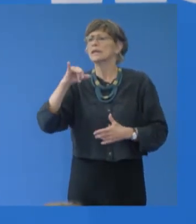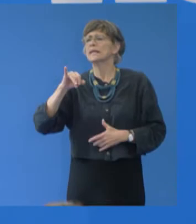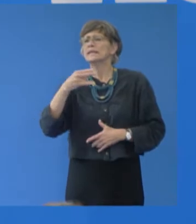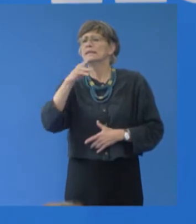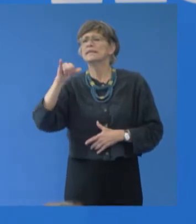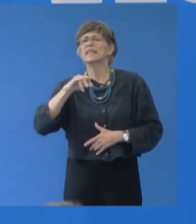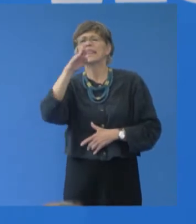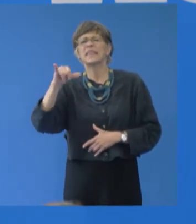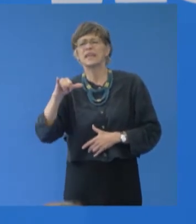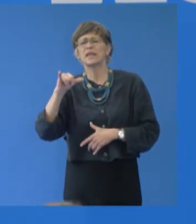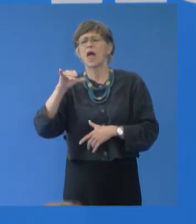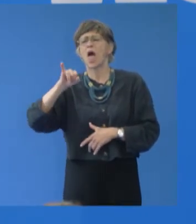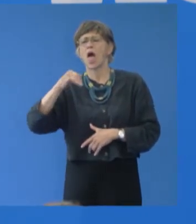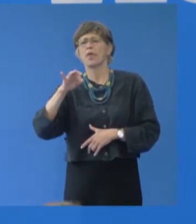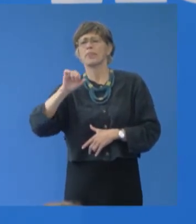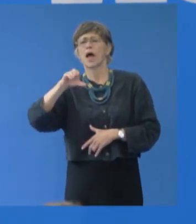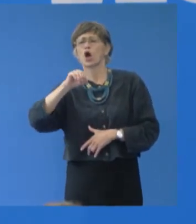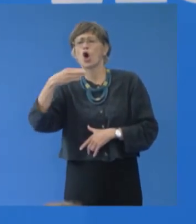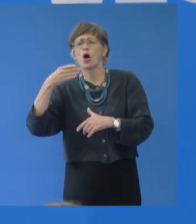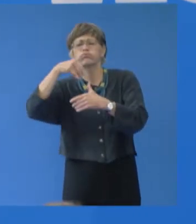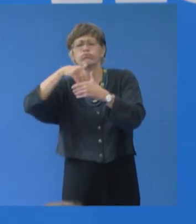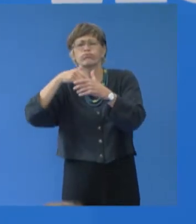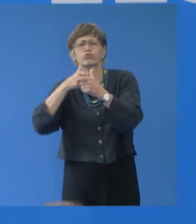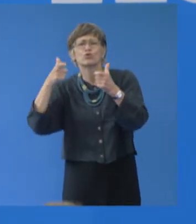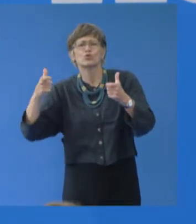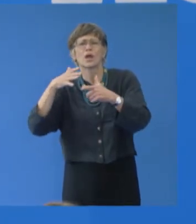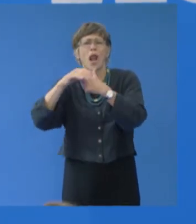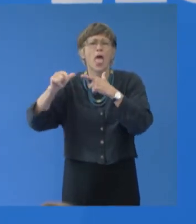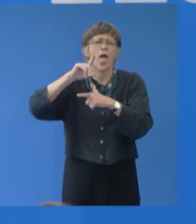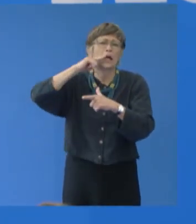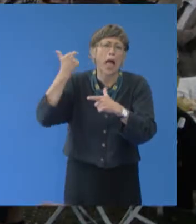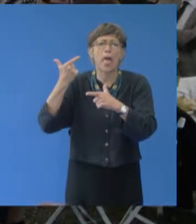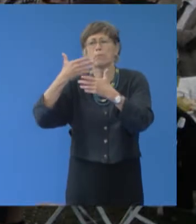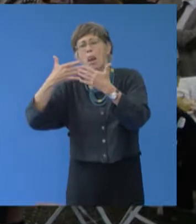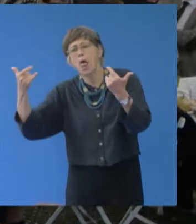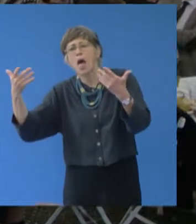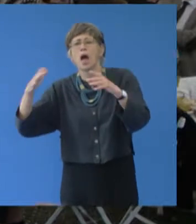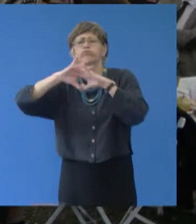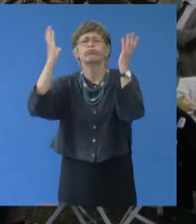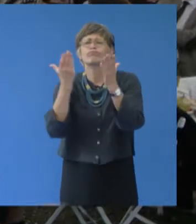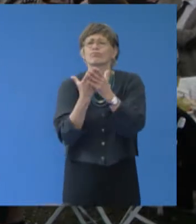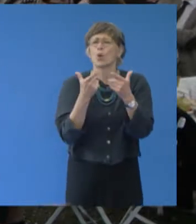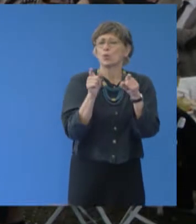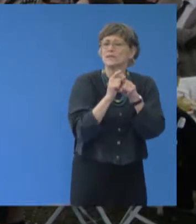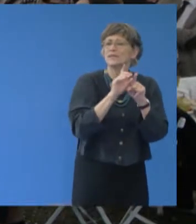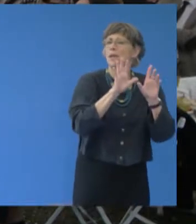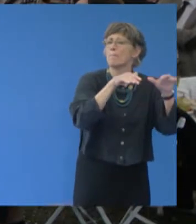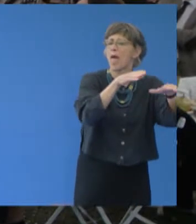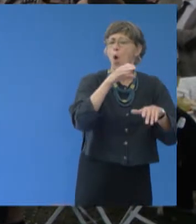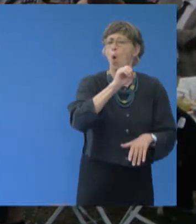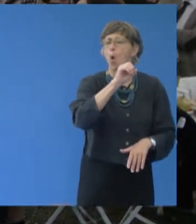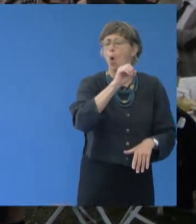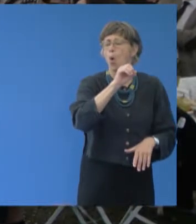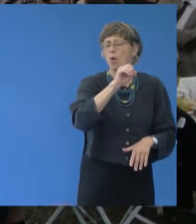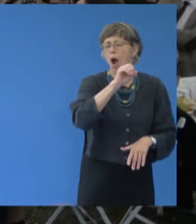mer, la gastronomie, le beurre, la crème. C'est aussi Omaha Beach. Et nous sommes fiers